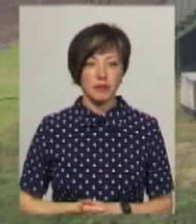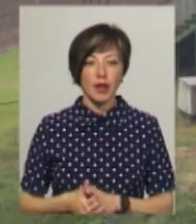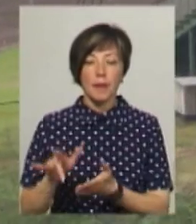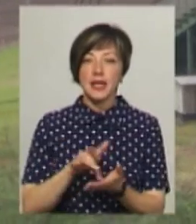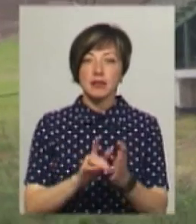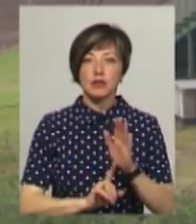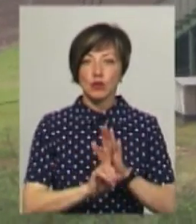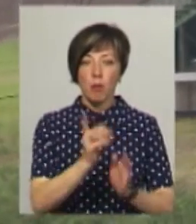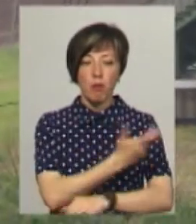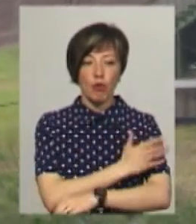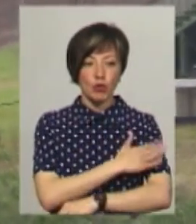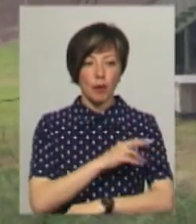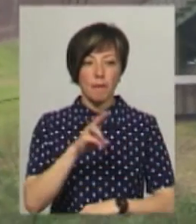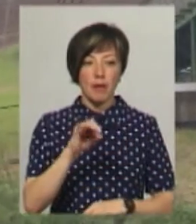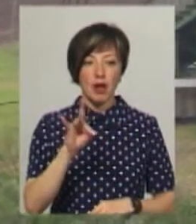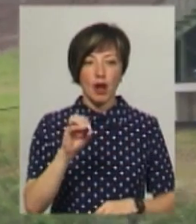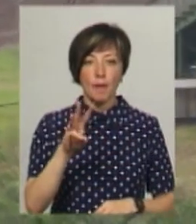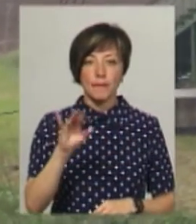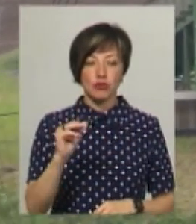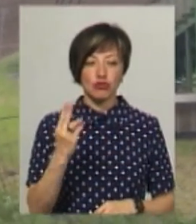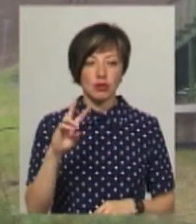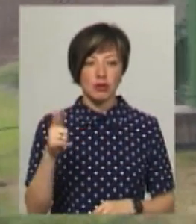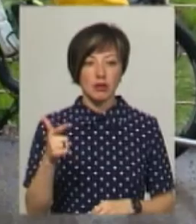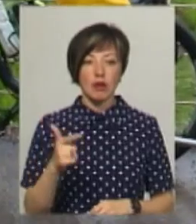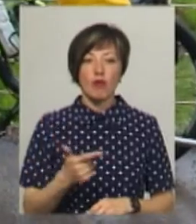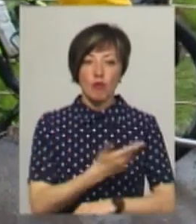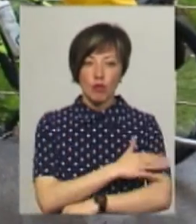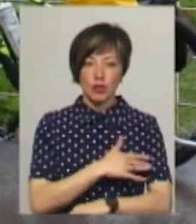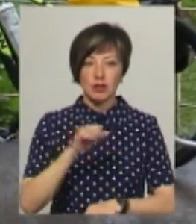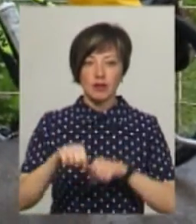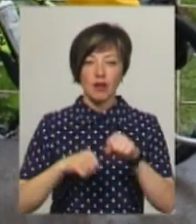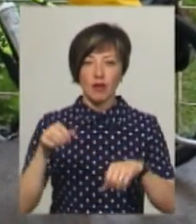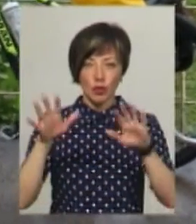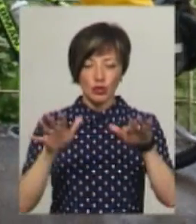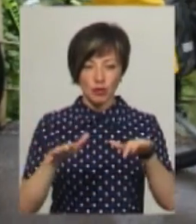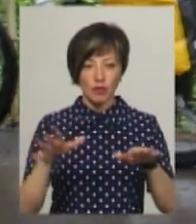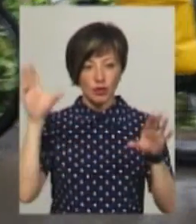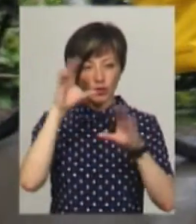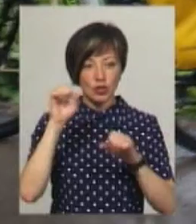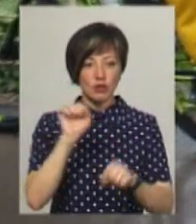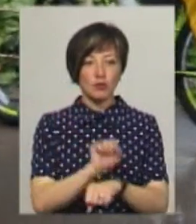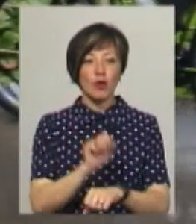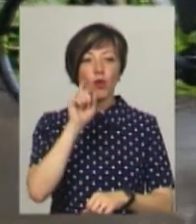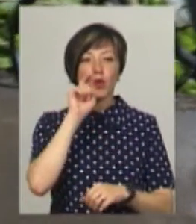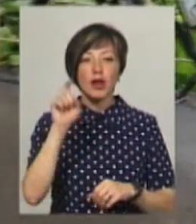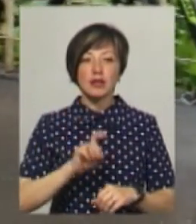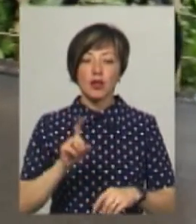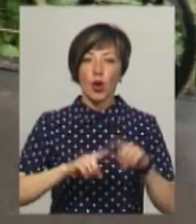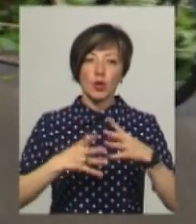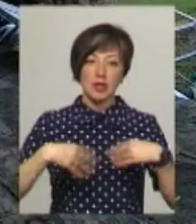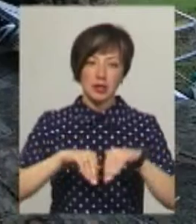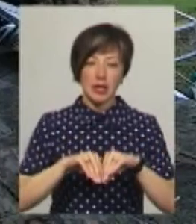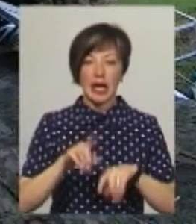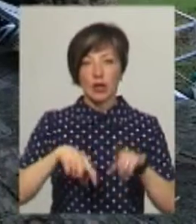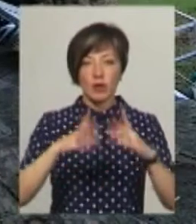Мандрівники стартували з польського Перемишля. У Польщі два дні провели на колесах під дощем. На ночівлю спинялися в українських родинах, іноді ночували в